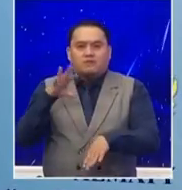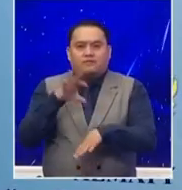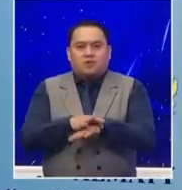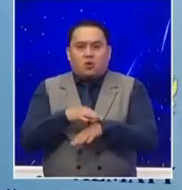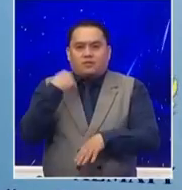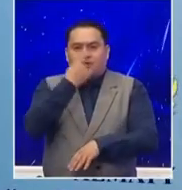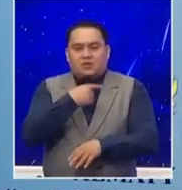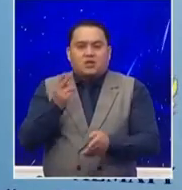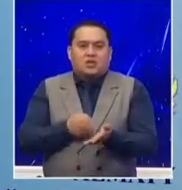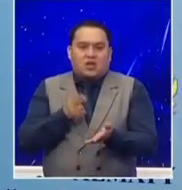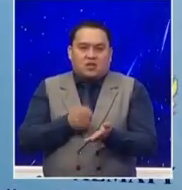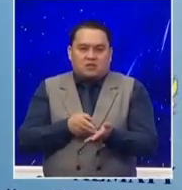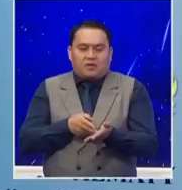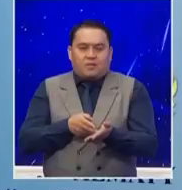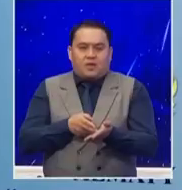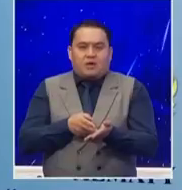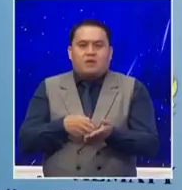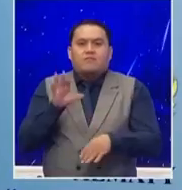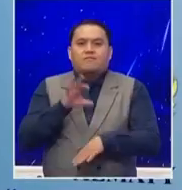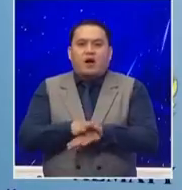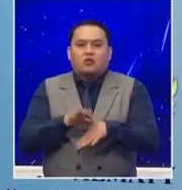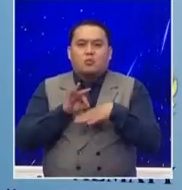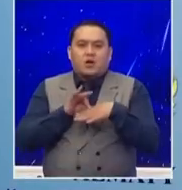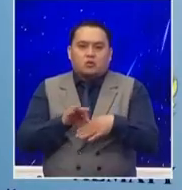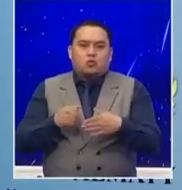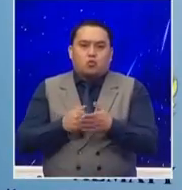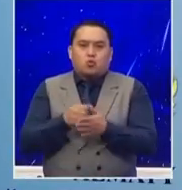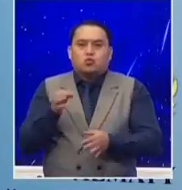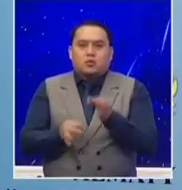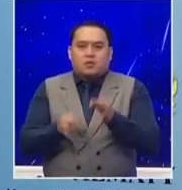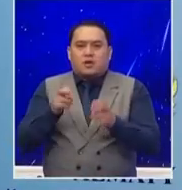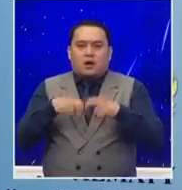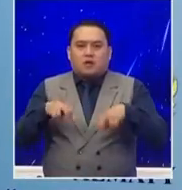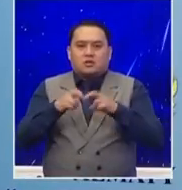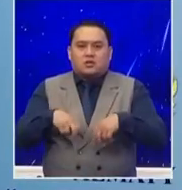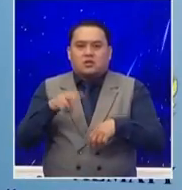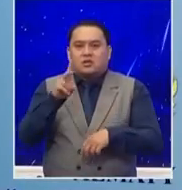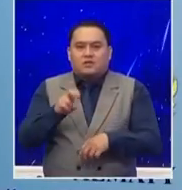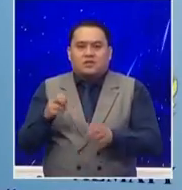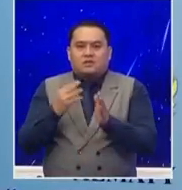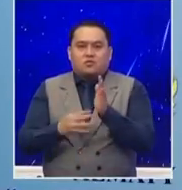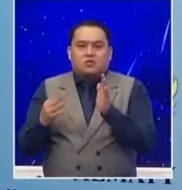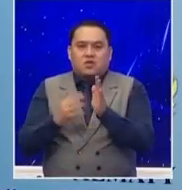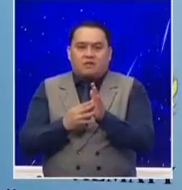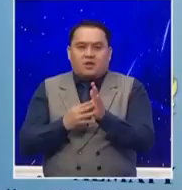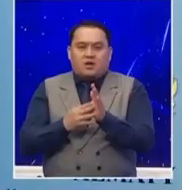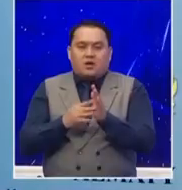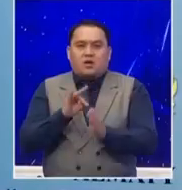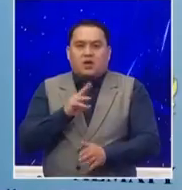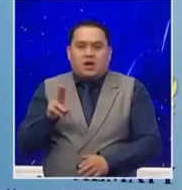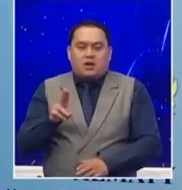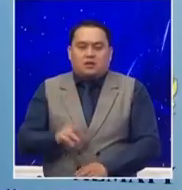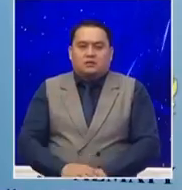все вещественные доказательства. По данному факту проводится досудебное расследование по статье 299 Уголовного